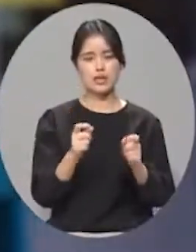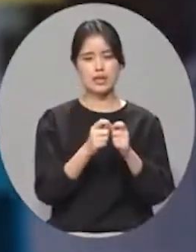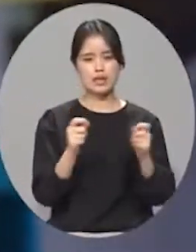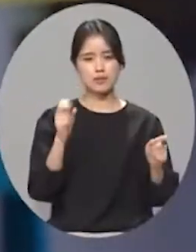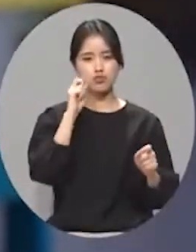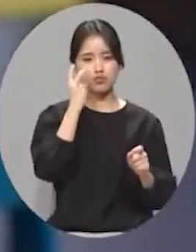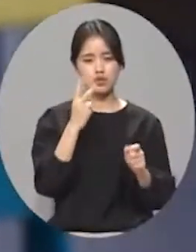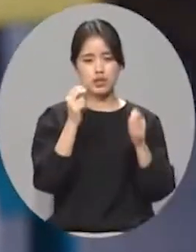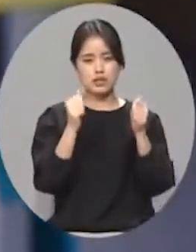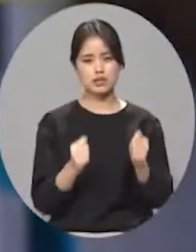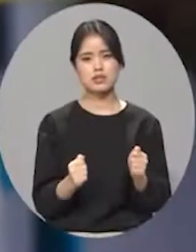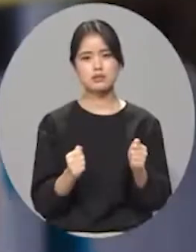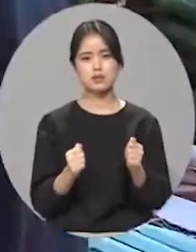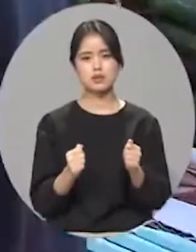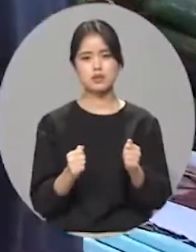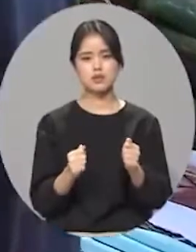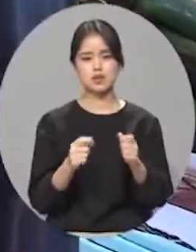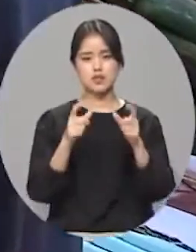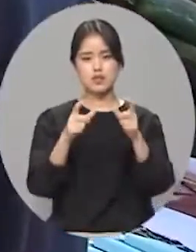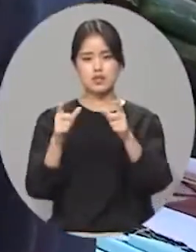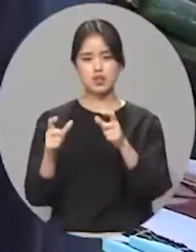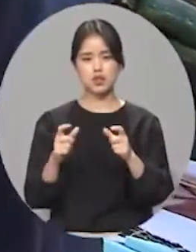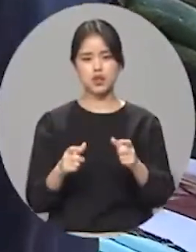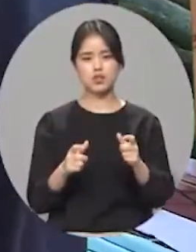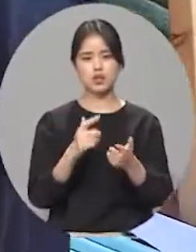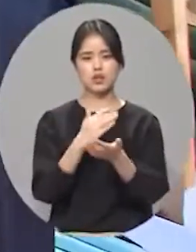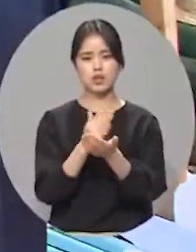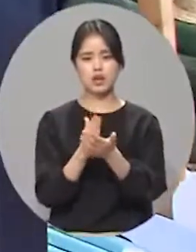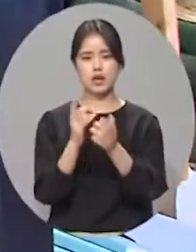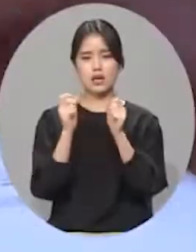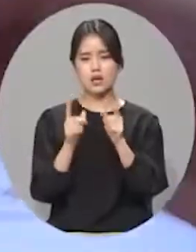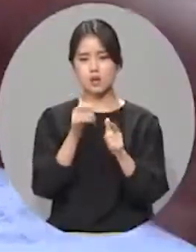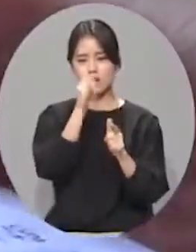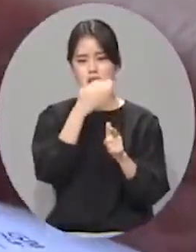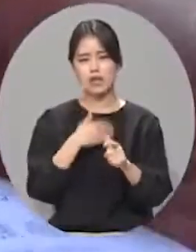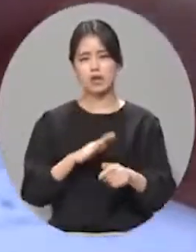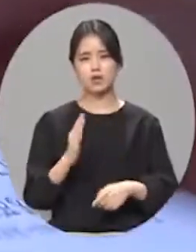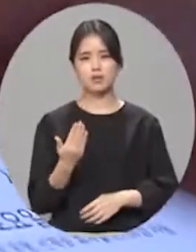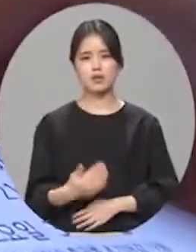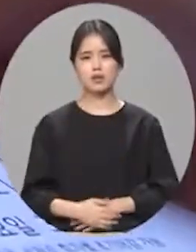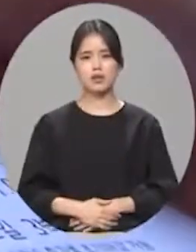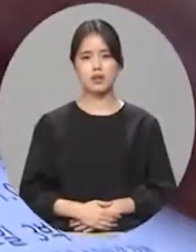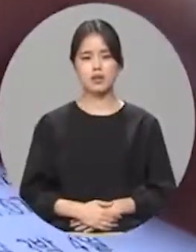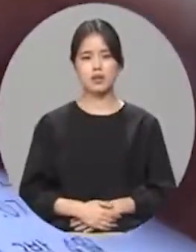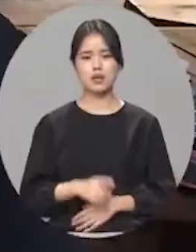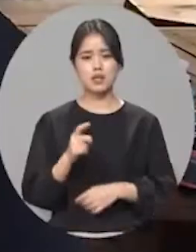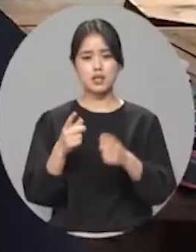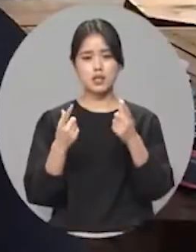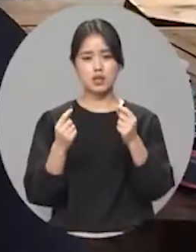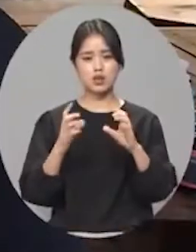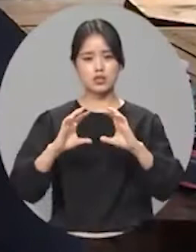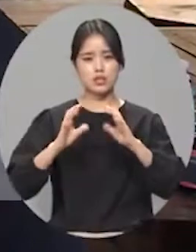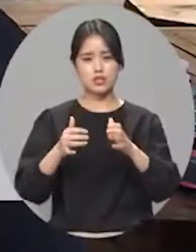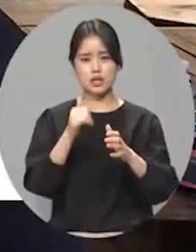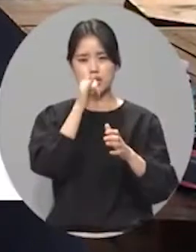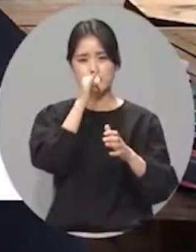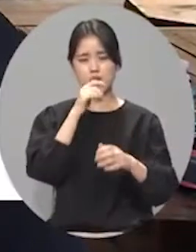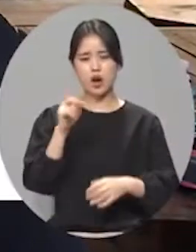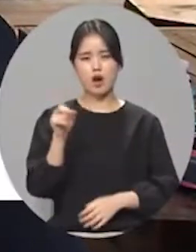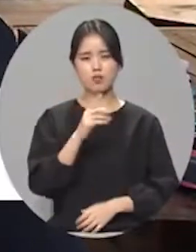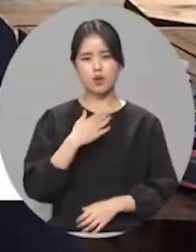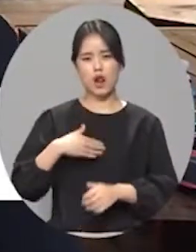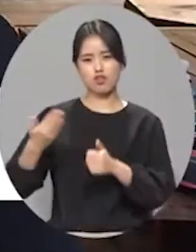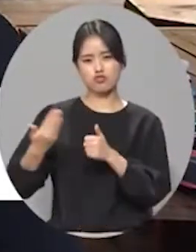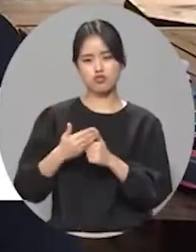두 달가량 머무르면서 지역에서도 다양한 기회가 있음을 알게 됩니다. 이런 세상이 있다는 걸 아무도